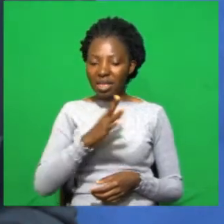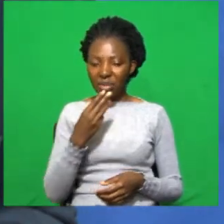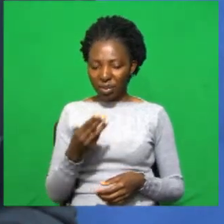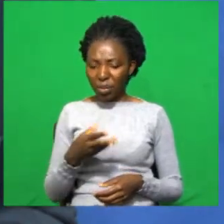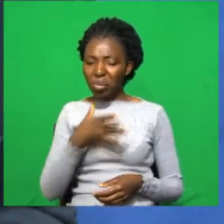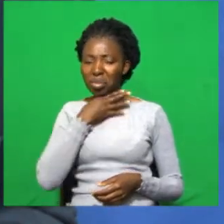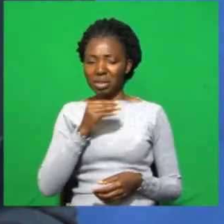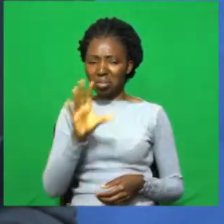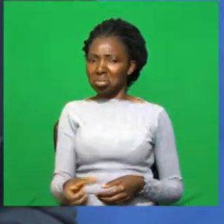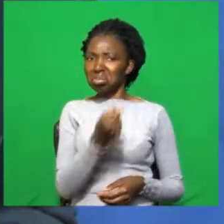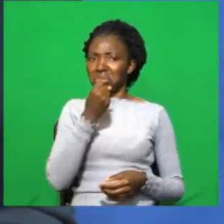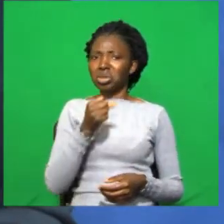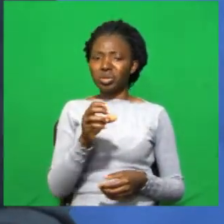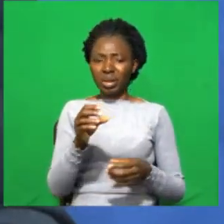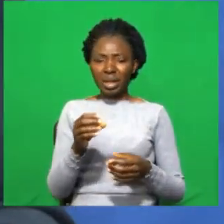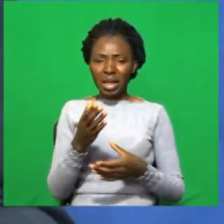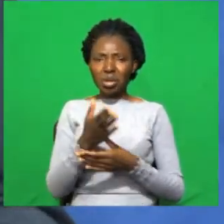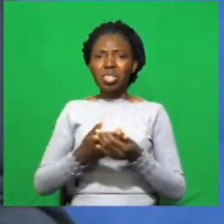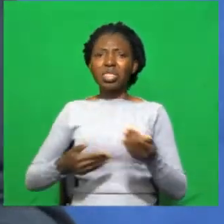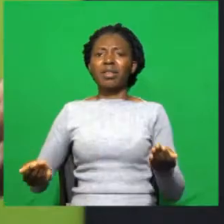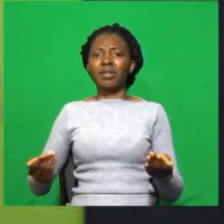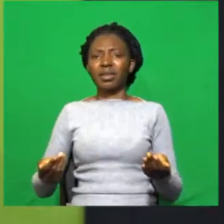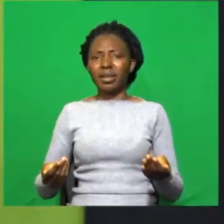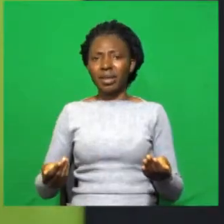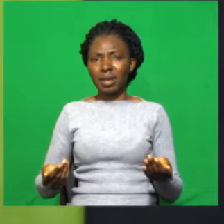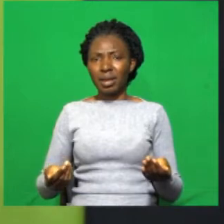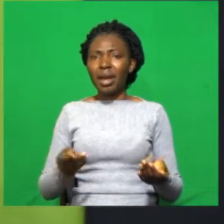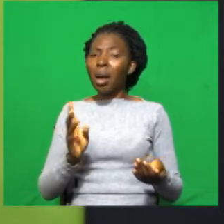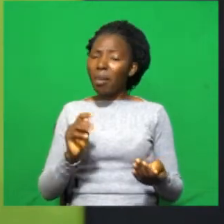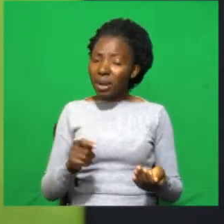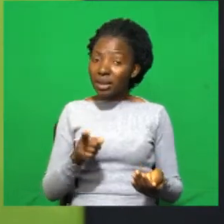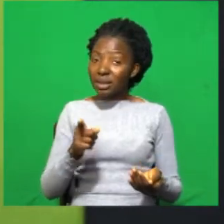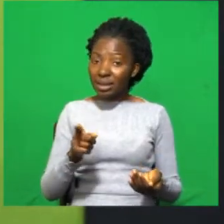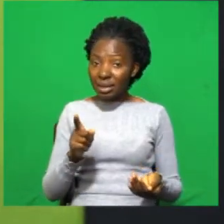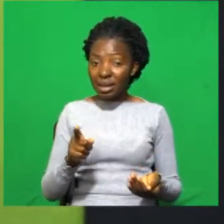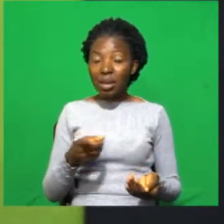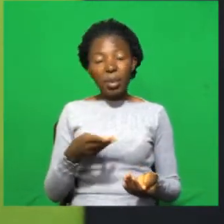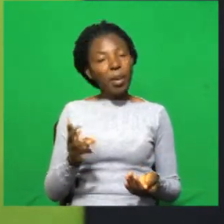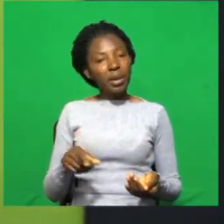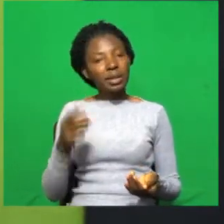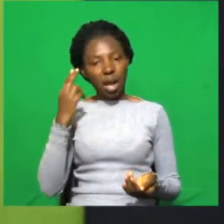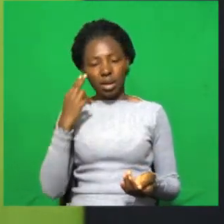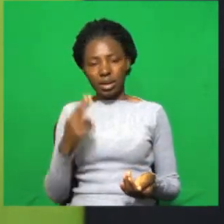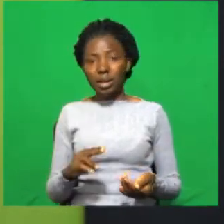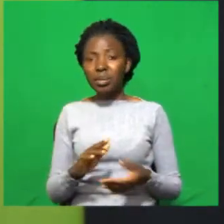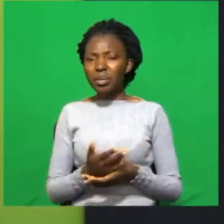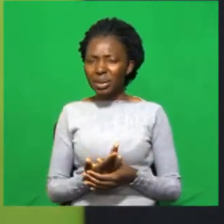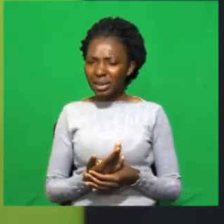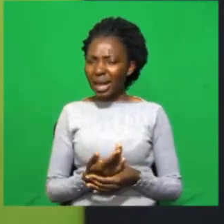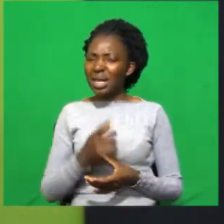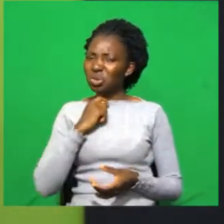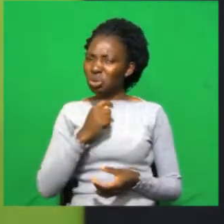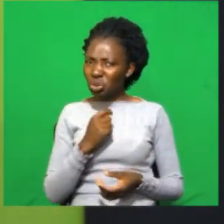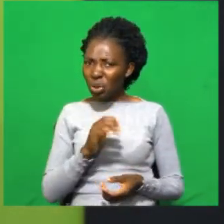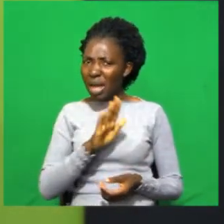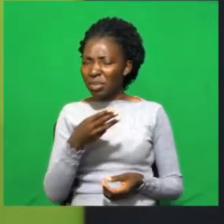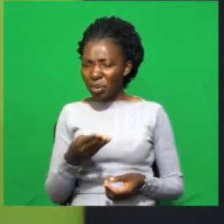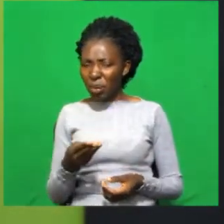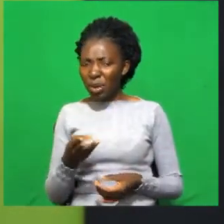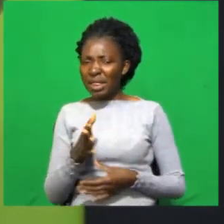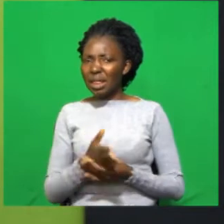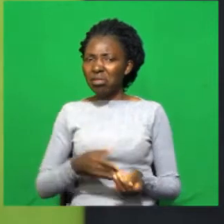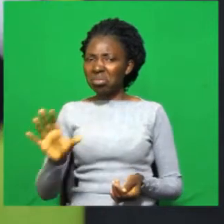vaitwa raptured, vabiwa. Saka manzwa ndati nyaya inoda kuswatanuka kuti pane kakubvutwa here kachaitwa vanhu